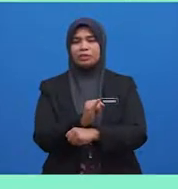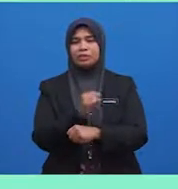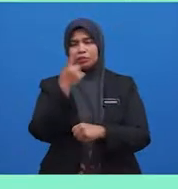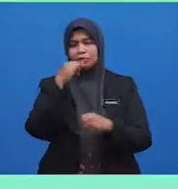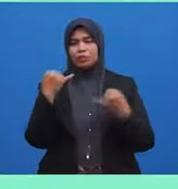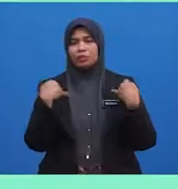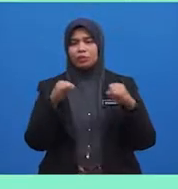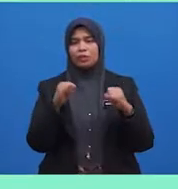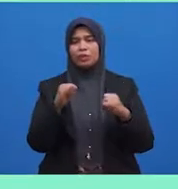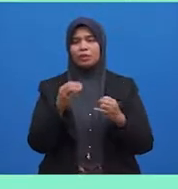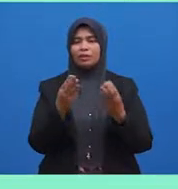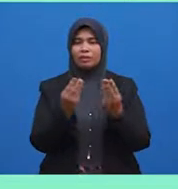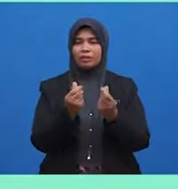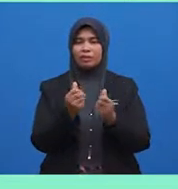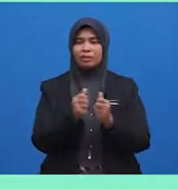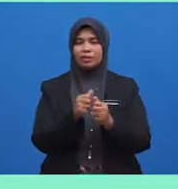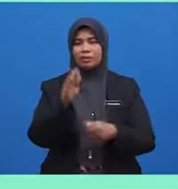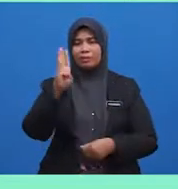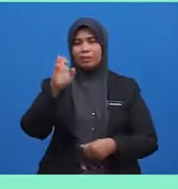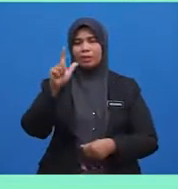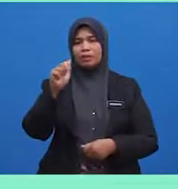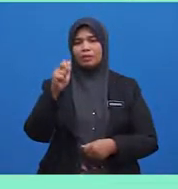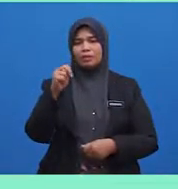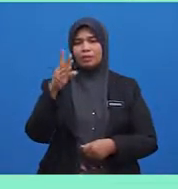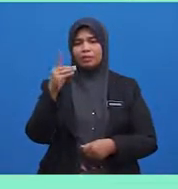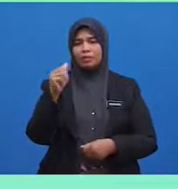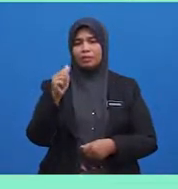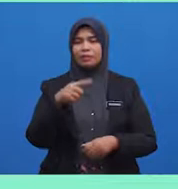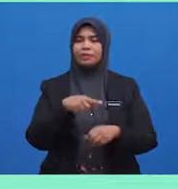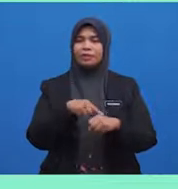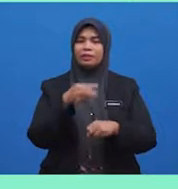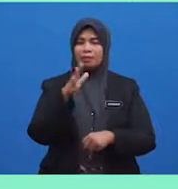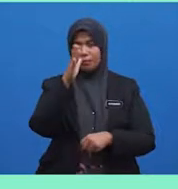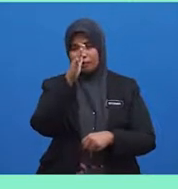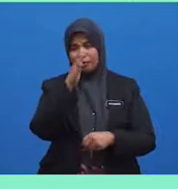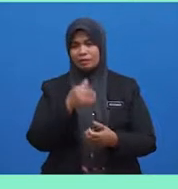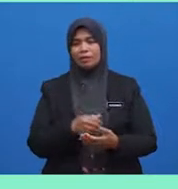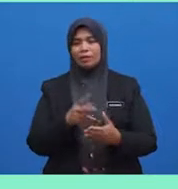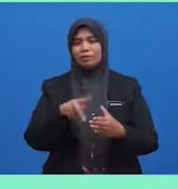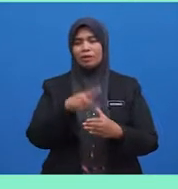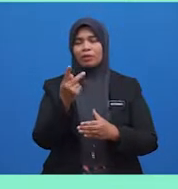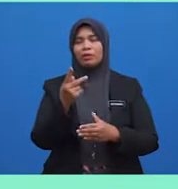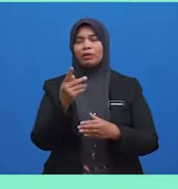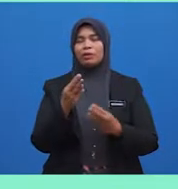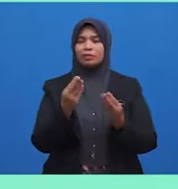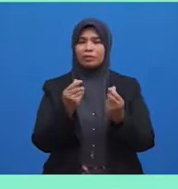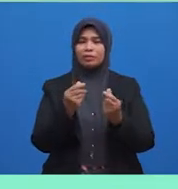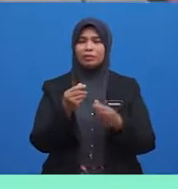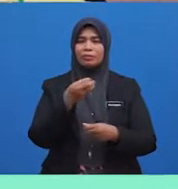biji timah dengan Belanda di Melaka. Menjelang akhir abad ke-18, pengeluaran biji timah Perak